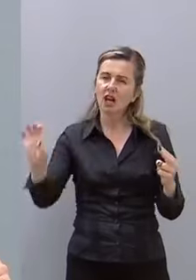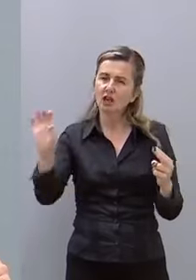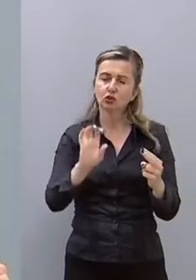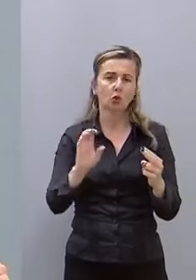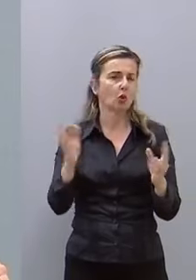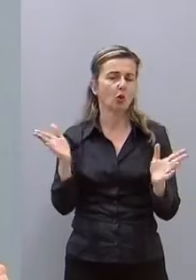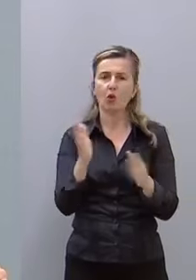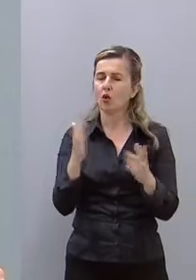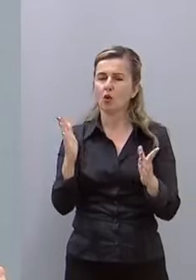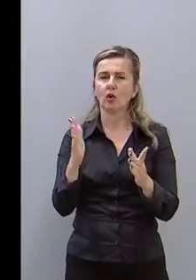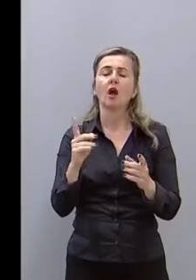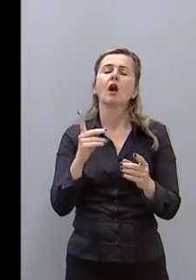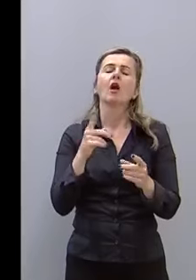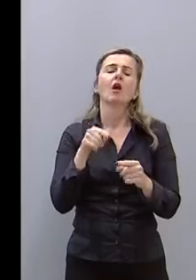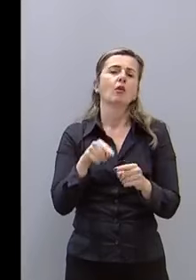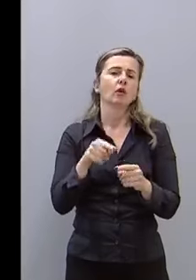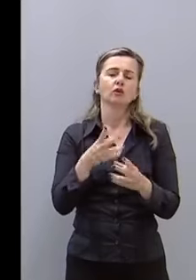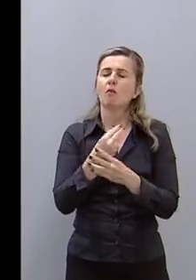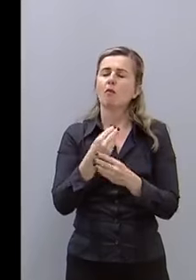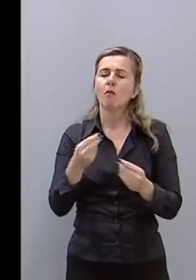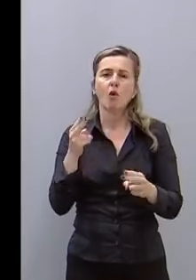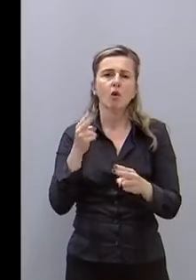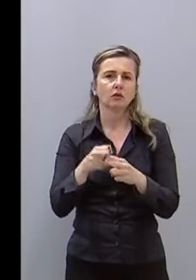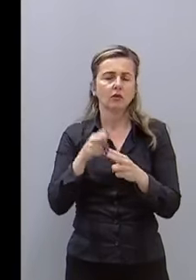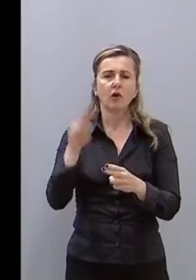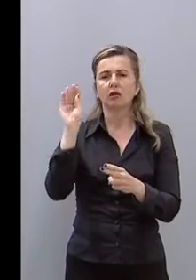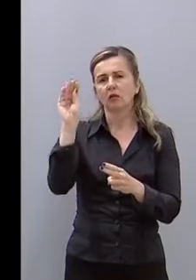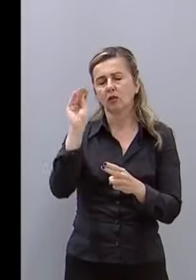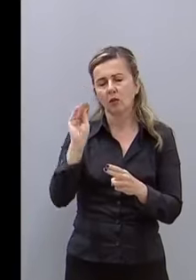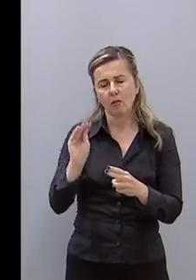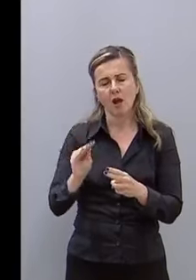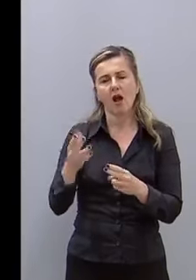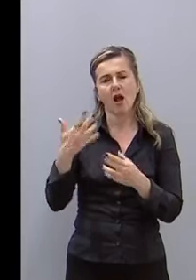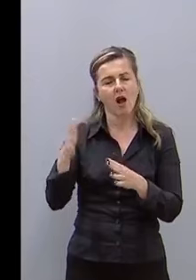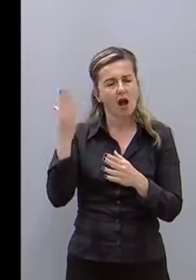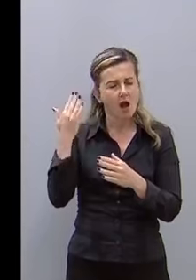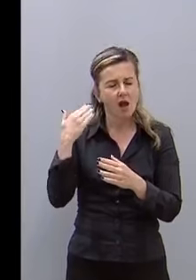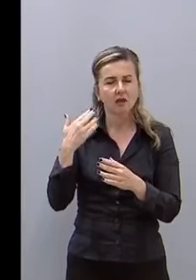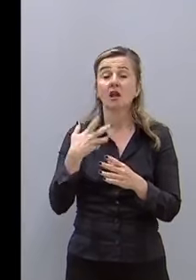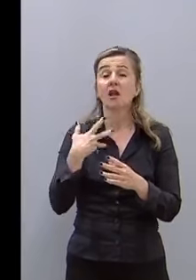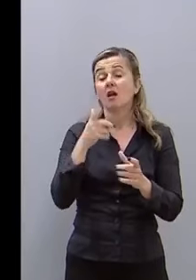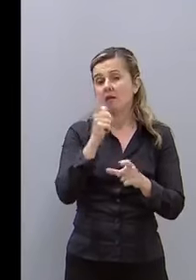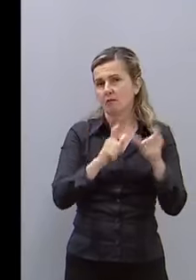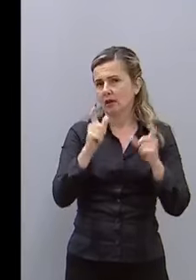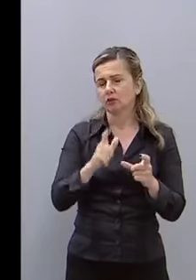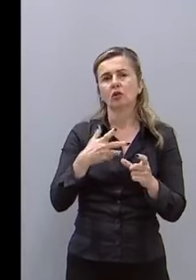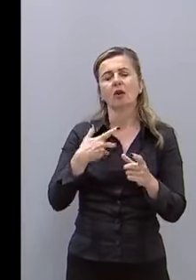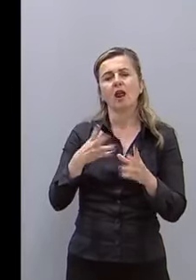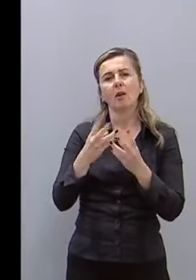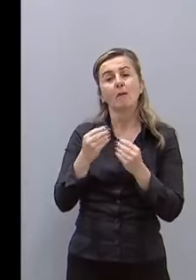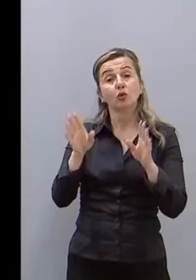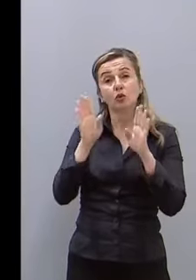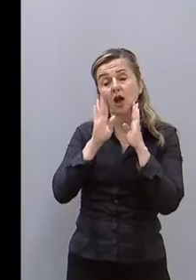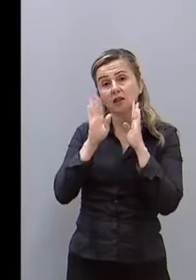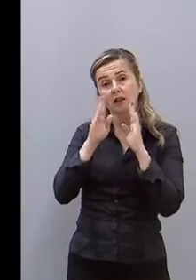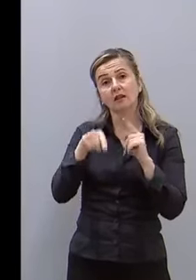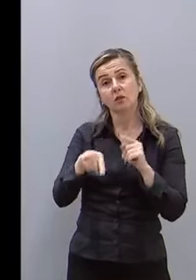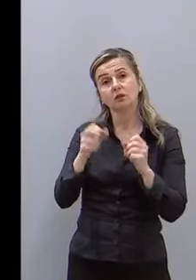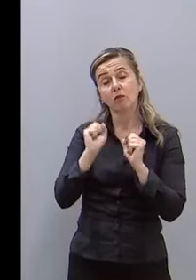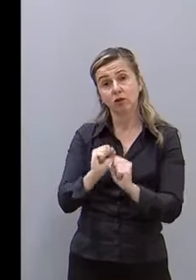c'era stato molte volte richiesto sul quale so che la gente era giustamente attenta a questa